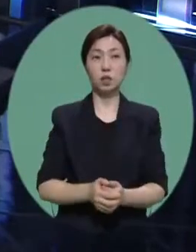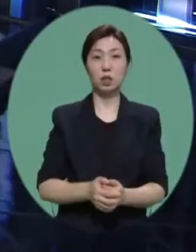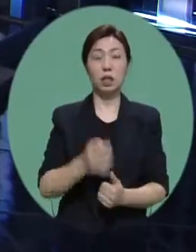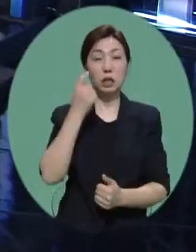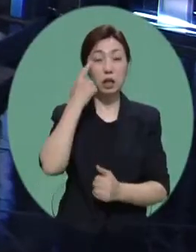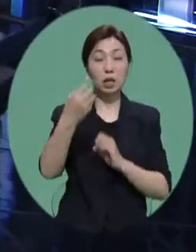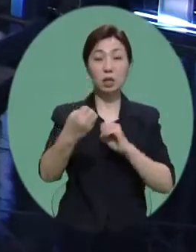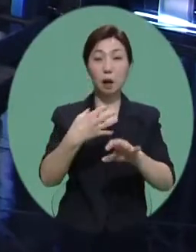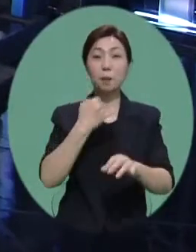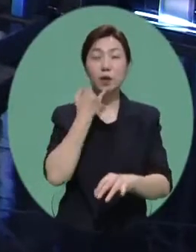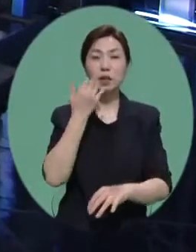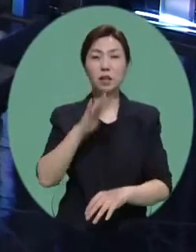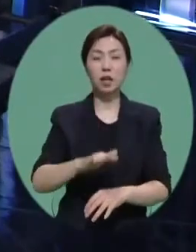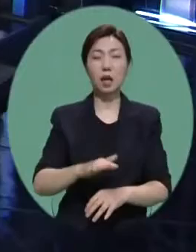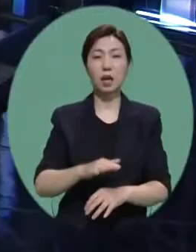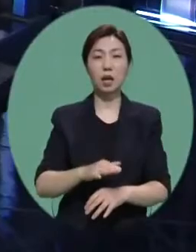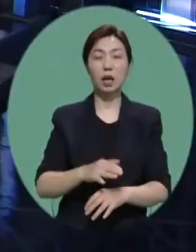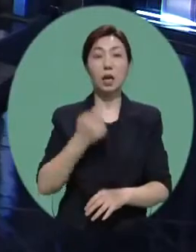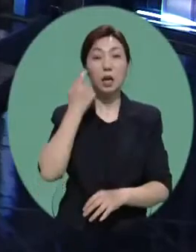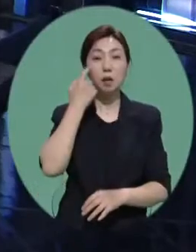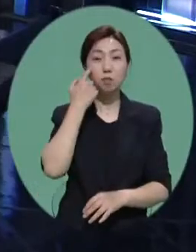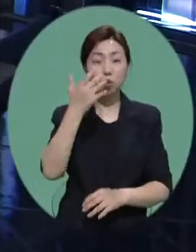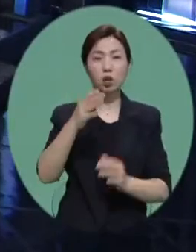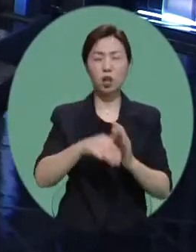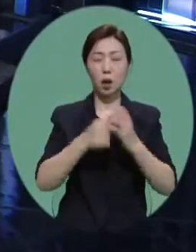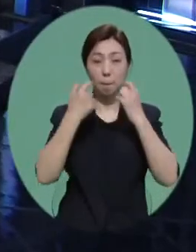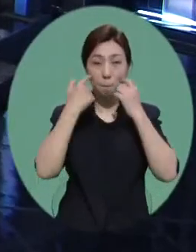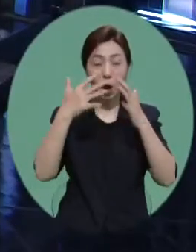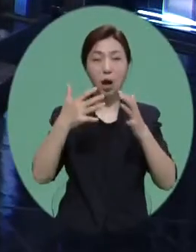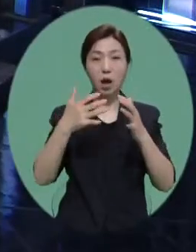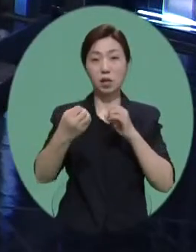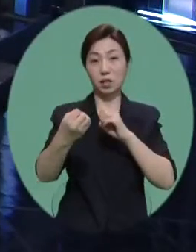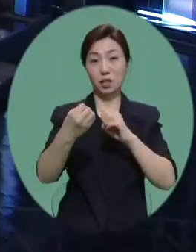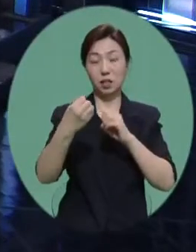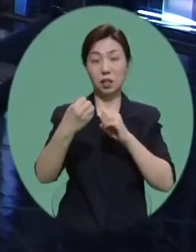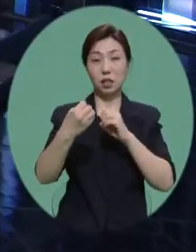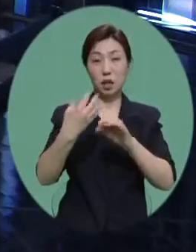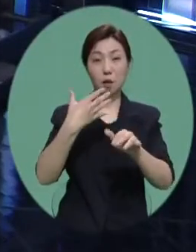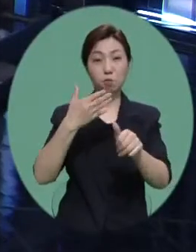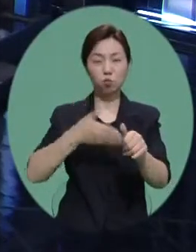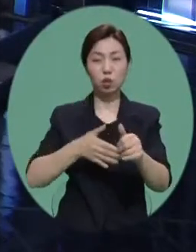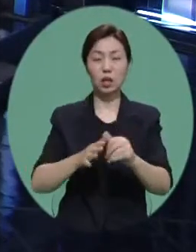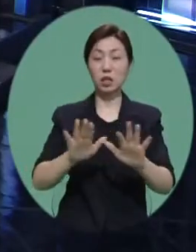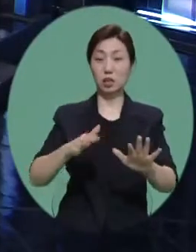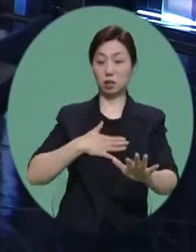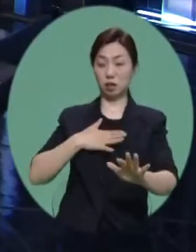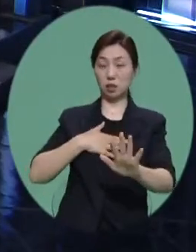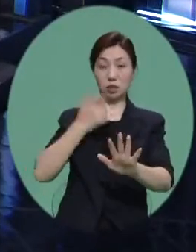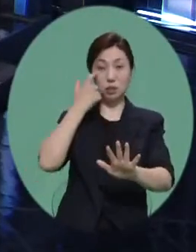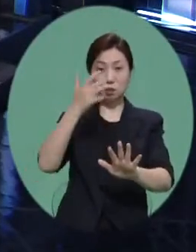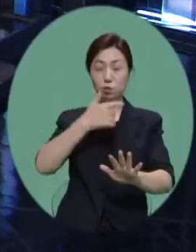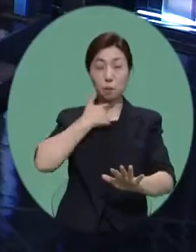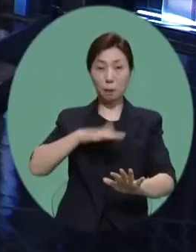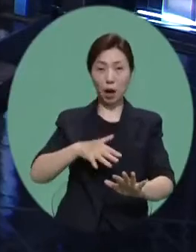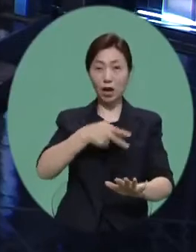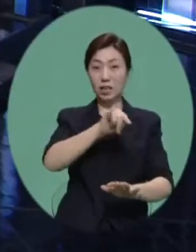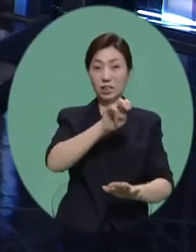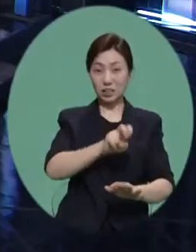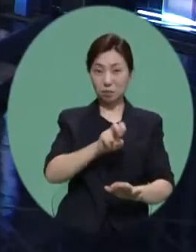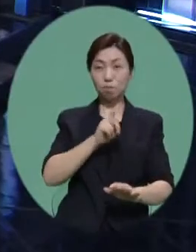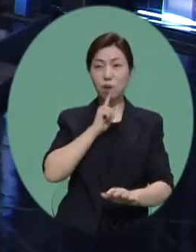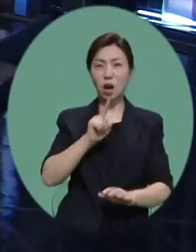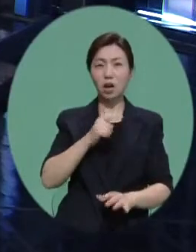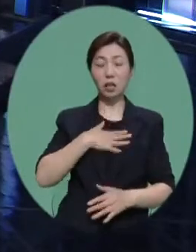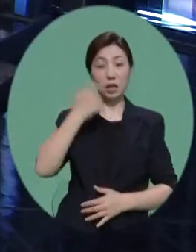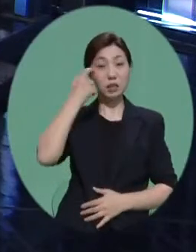또 괜찮은데 가능하면 답변을 요구하실 때 좀 명확한 답변을 내놓아야 지금은 질문을 드린 게 아니에요 예 방지를 게 아니고 아까 전에 수 없는 유시 하락